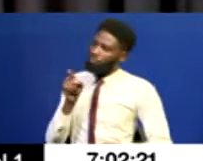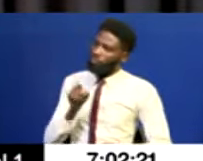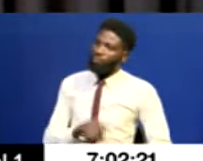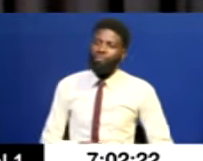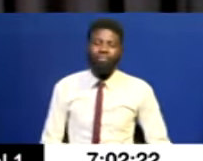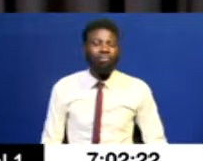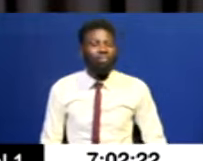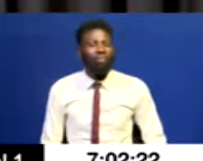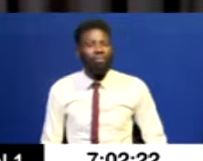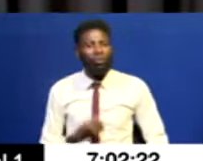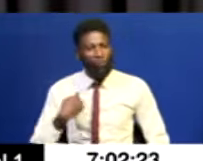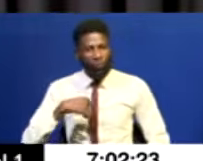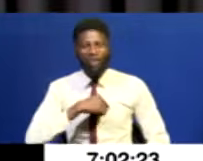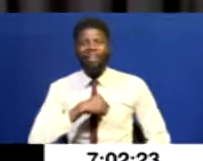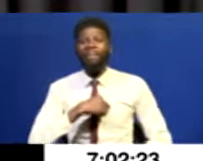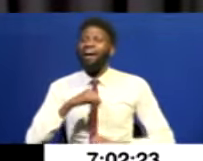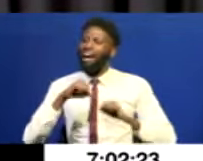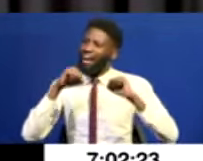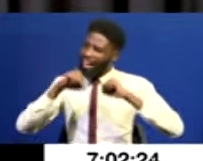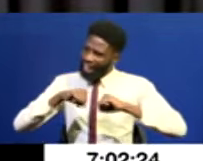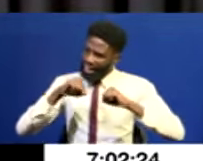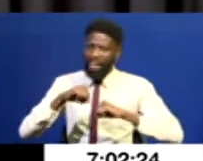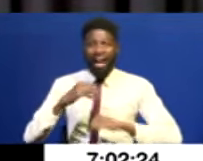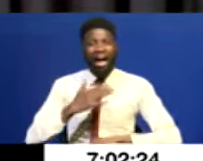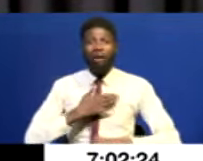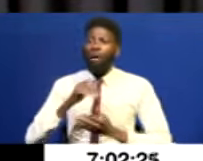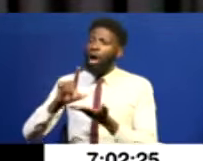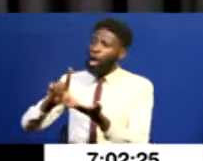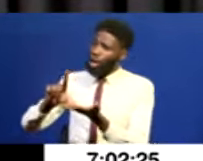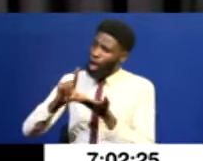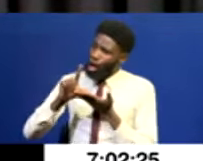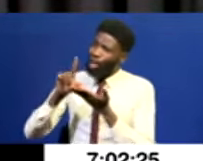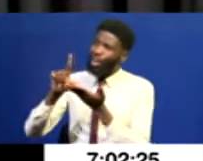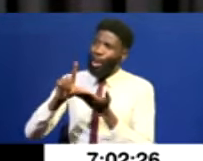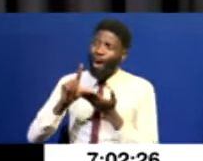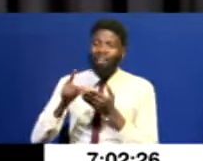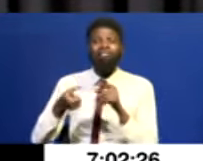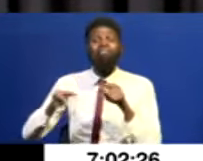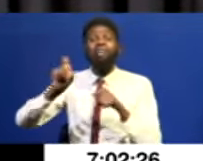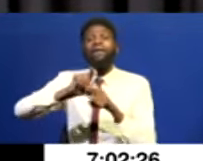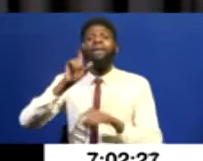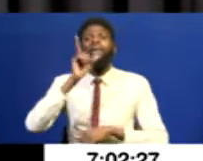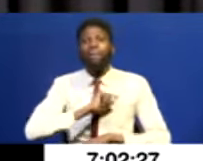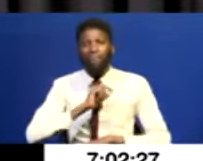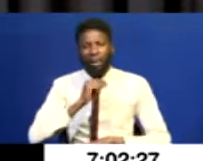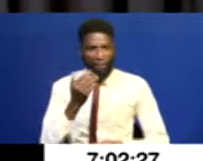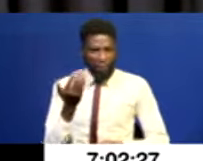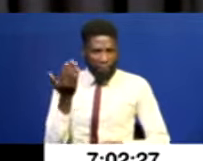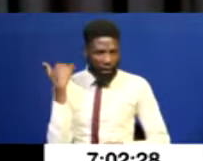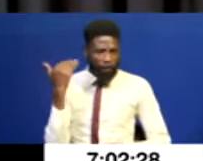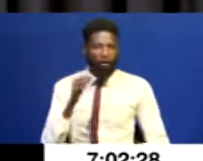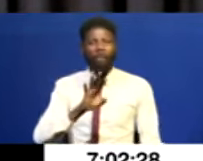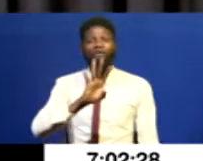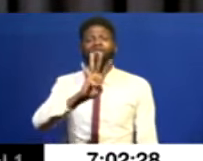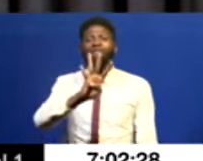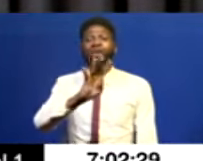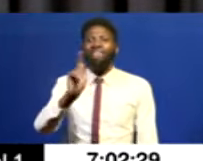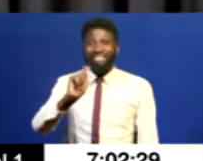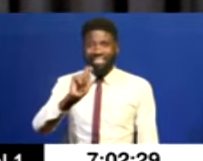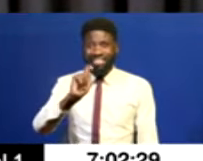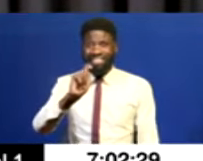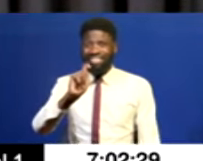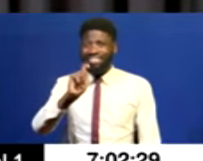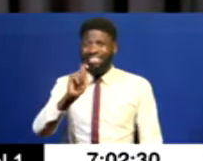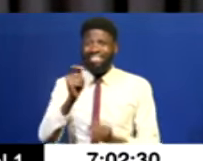situation, that our debt has increased from about 4 trillion to 9